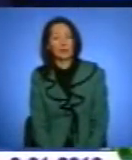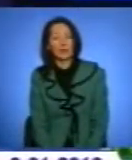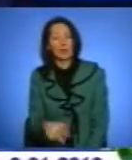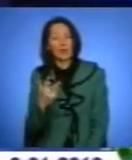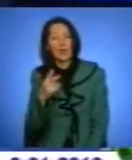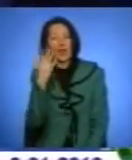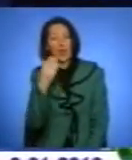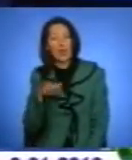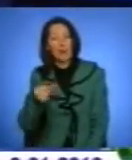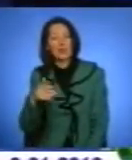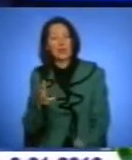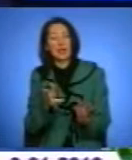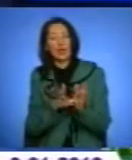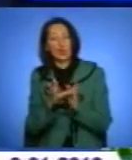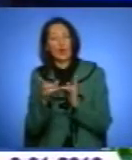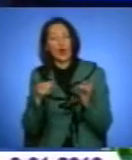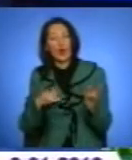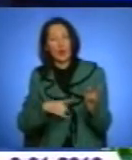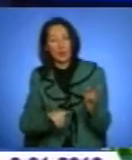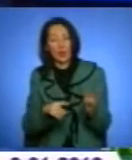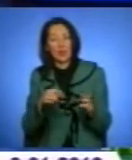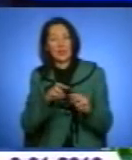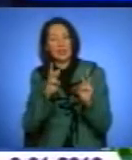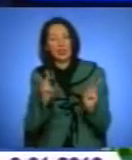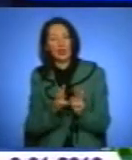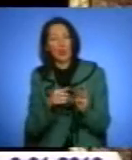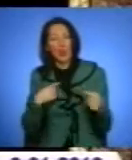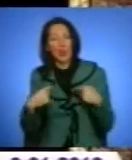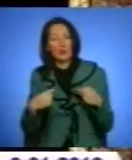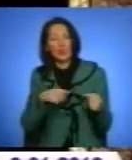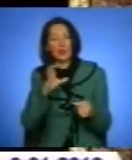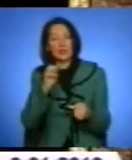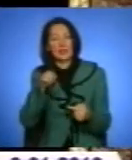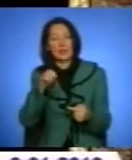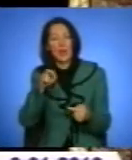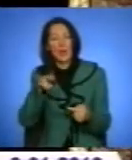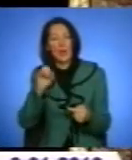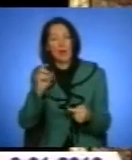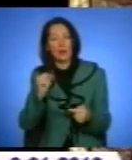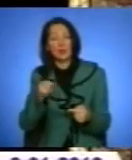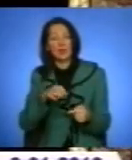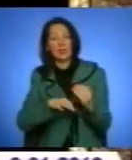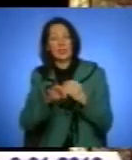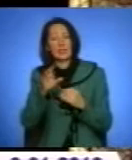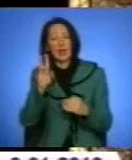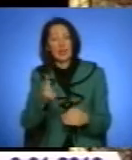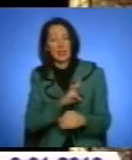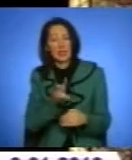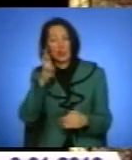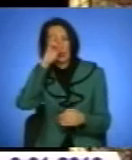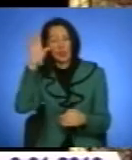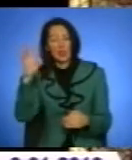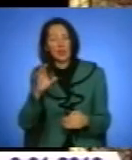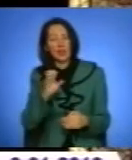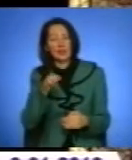Третього дня після Христового Різдва святого первомученика Степана. Східна церква, прославляючи святого Степана у своїх богослужіннях,